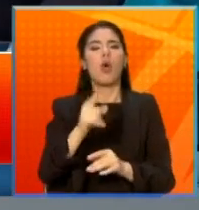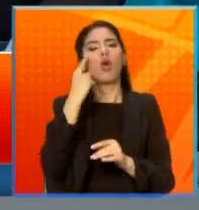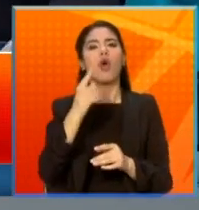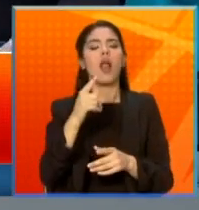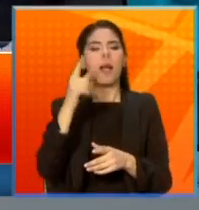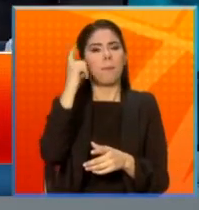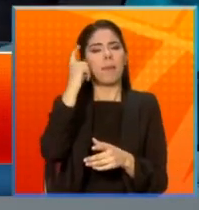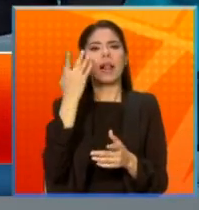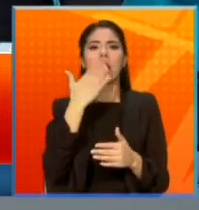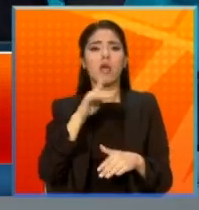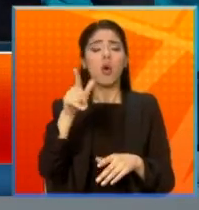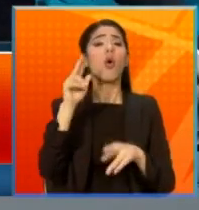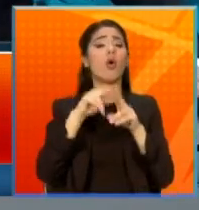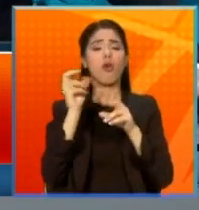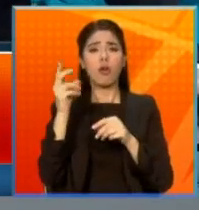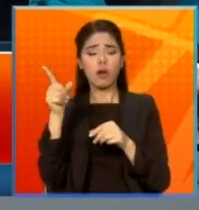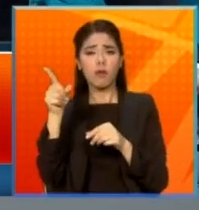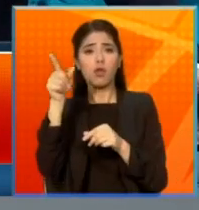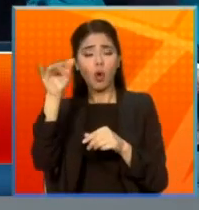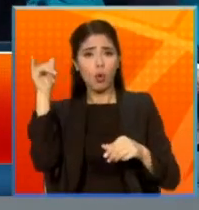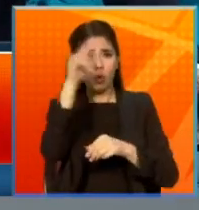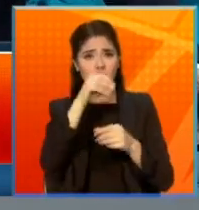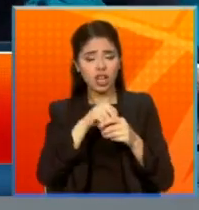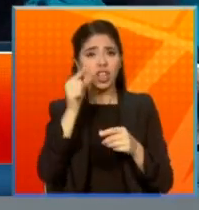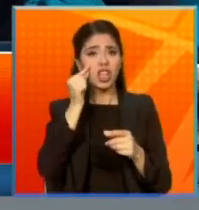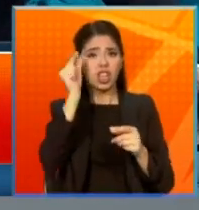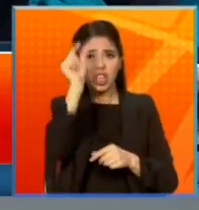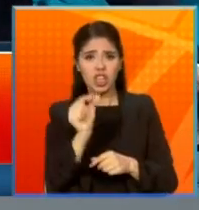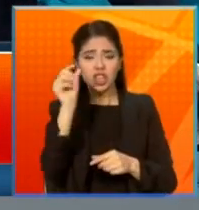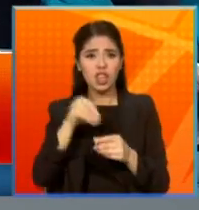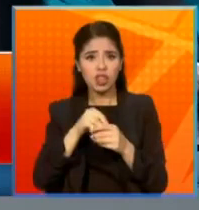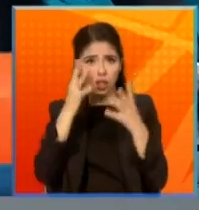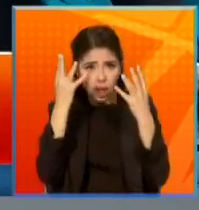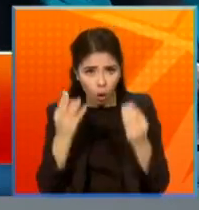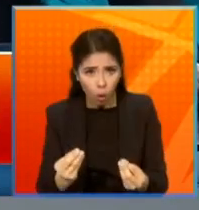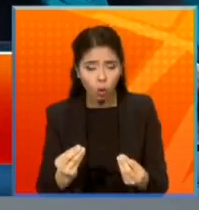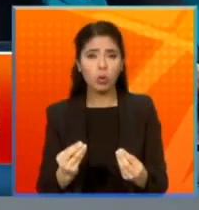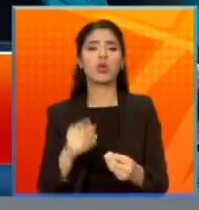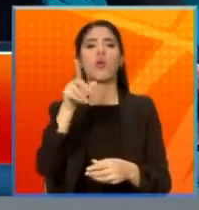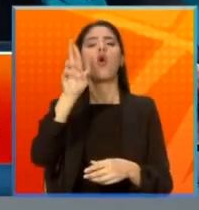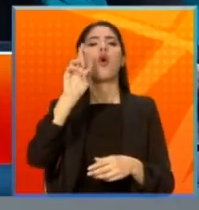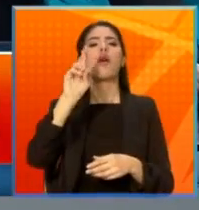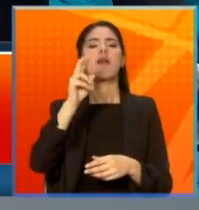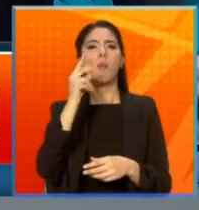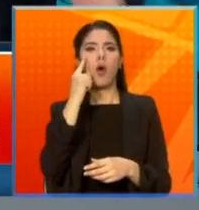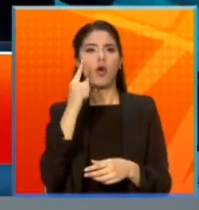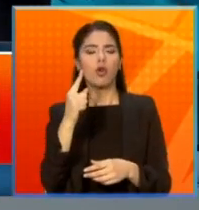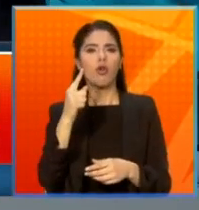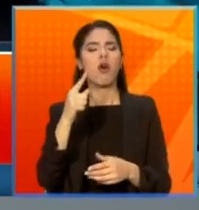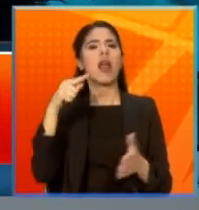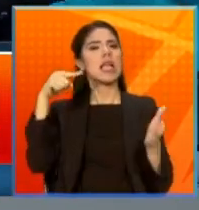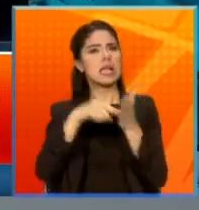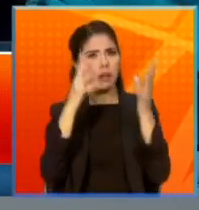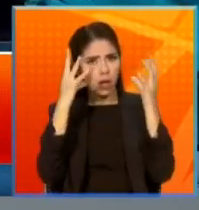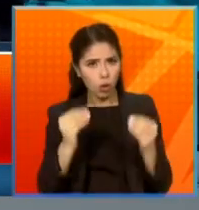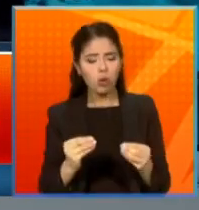uçaktaki yolculardan herhangi birinde virüse rastlanırsa ki bu da Ulusal Viroloji Laboratuvarı'ndan gelecek raporla ispatlanacak. Eğer bu